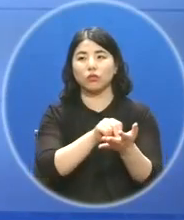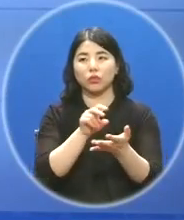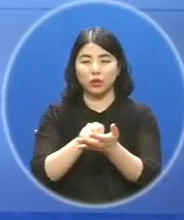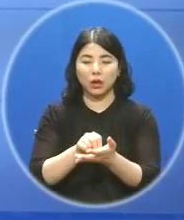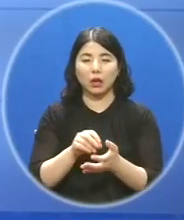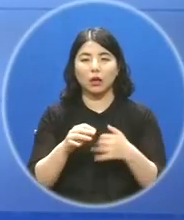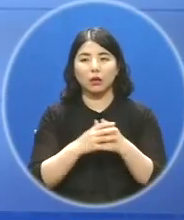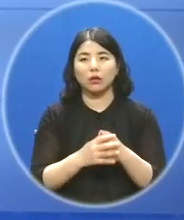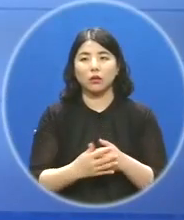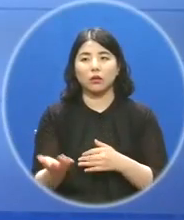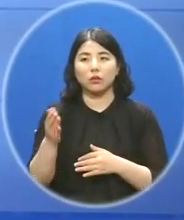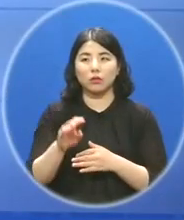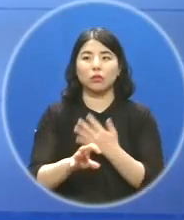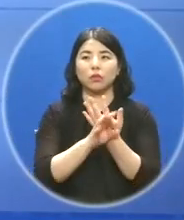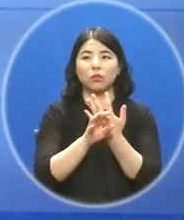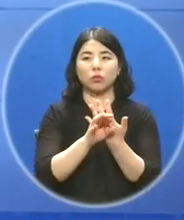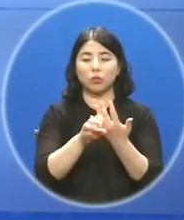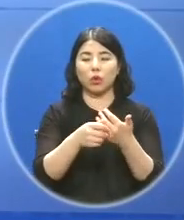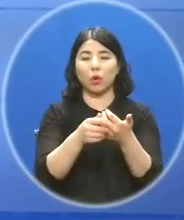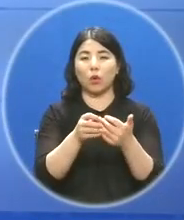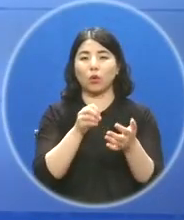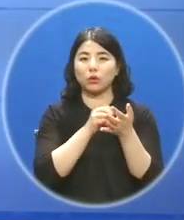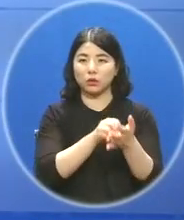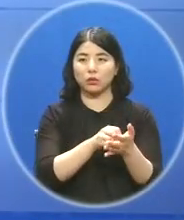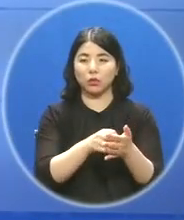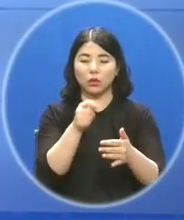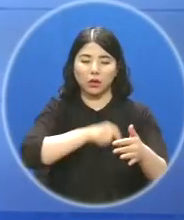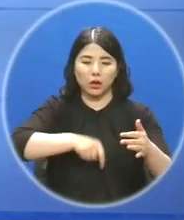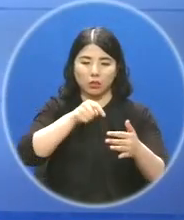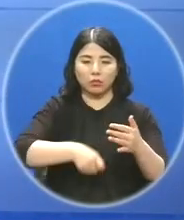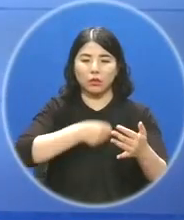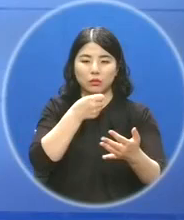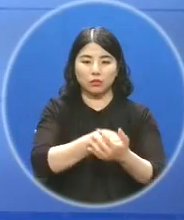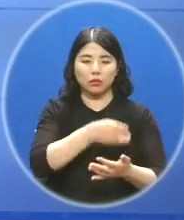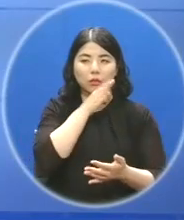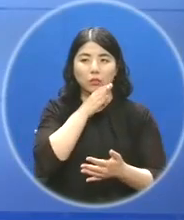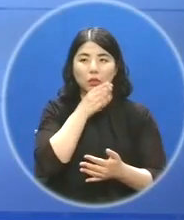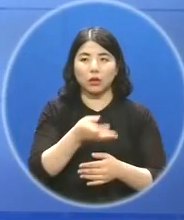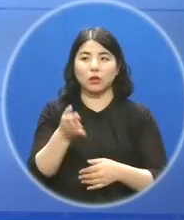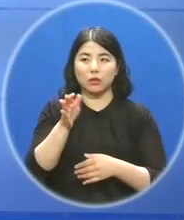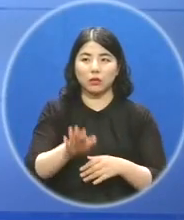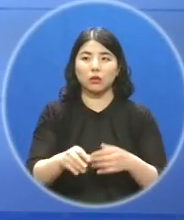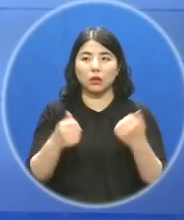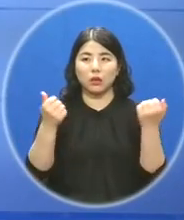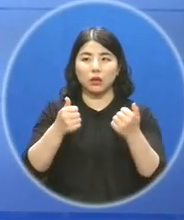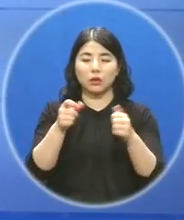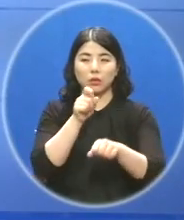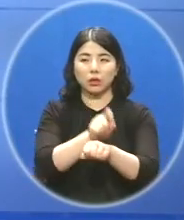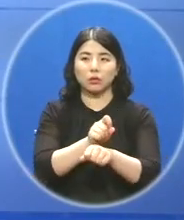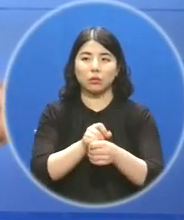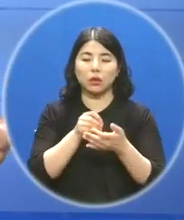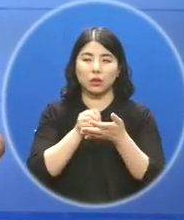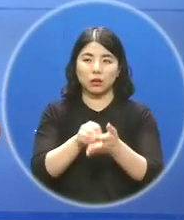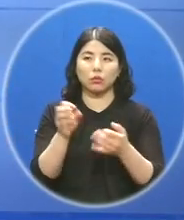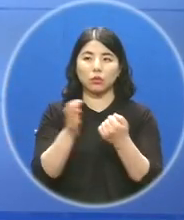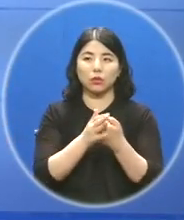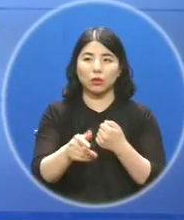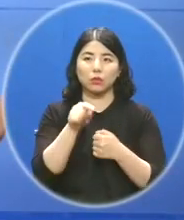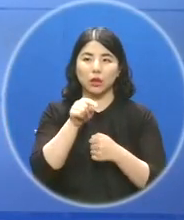그러니까 그렇지만 이제 후보 등록제는 사실상은 그 내부에서 정하긴 하지만 의회 사무처에 이제 후보 등록을 하는 거죠. 그렇기 때문에